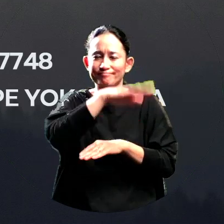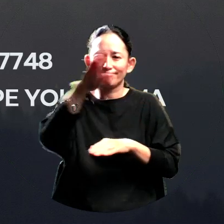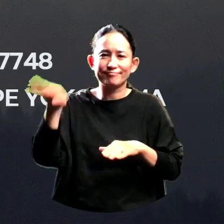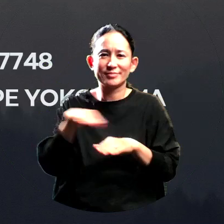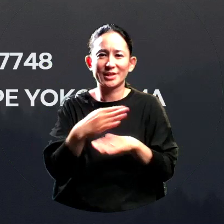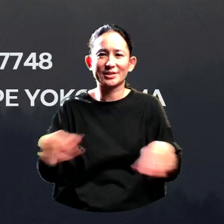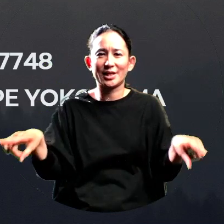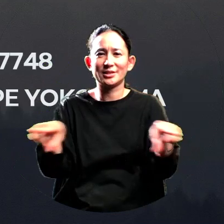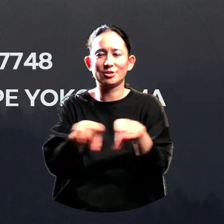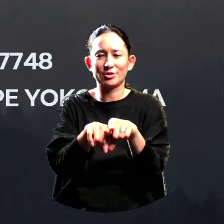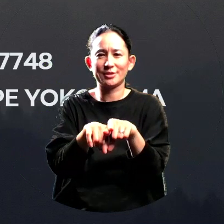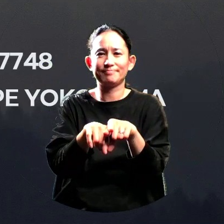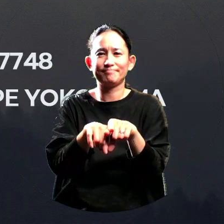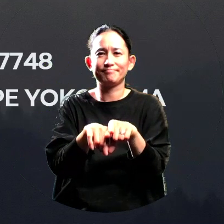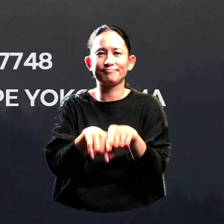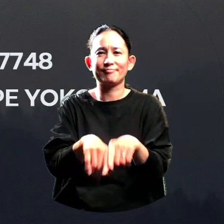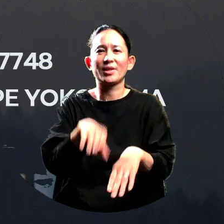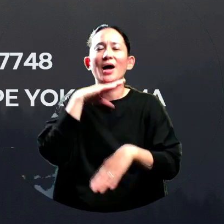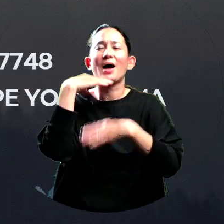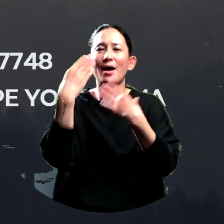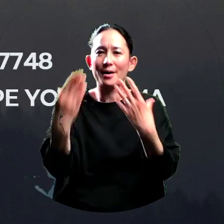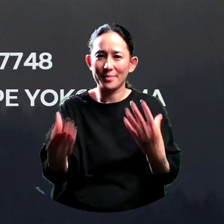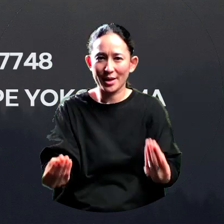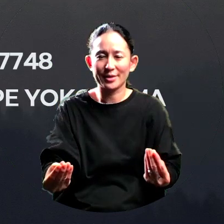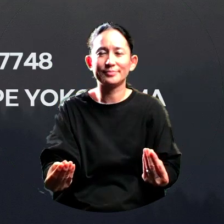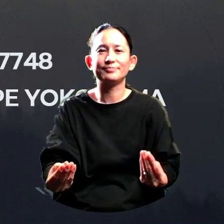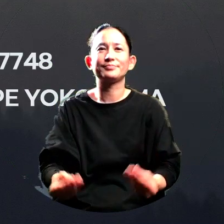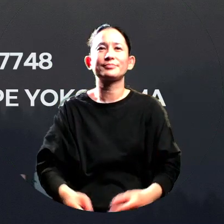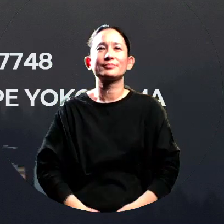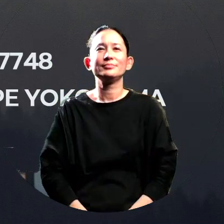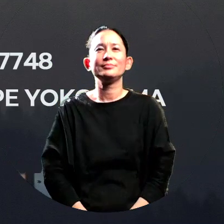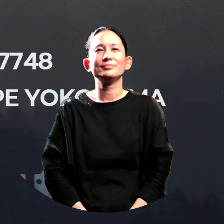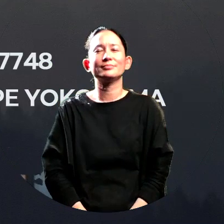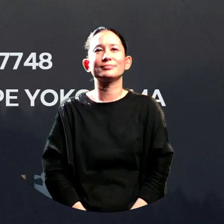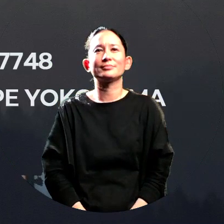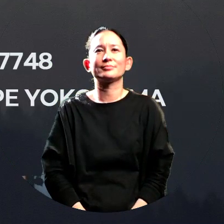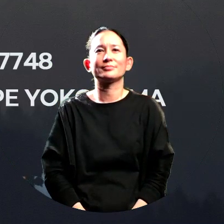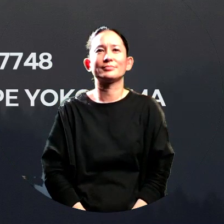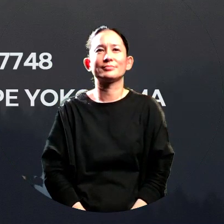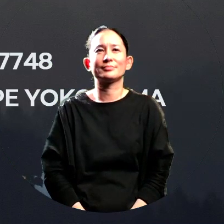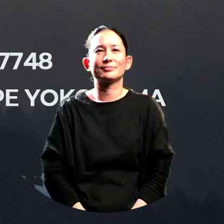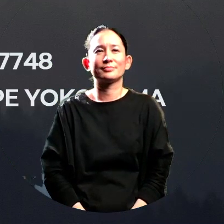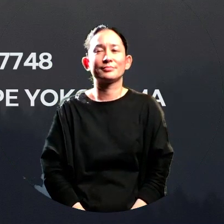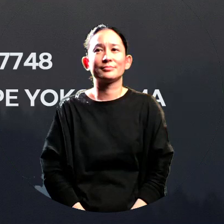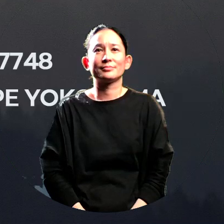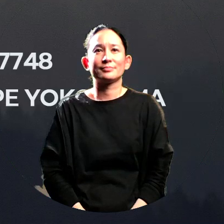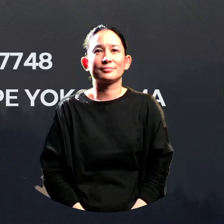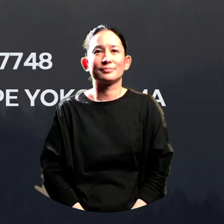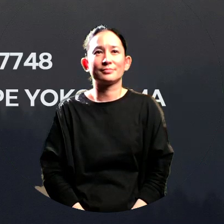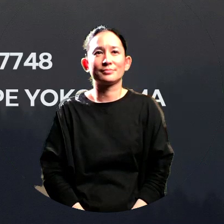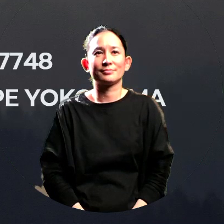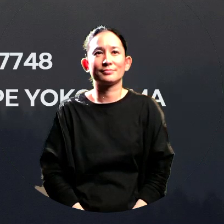God's people said. 皆さんご一緒に。 Amen. Amen.